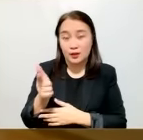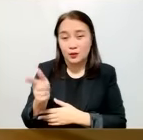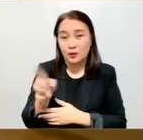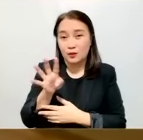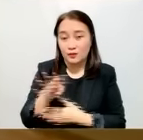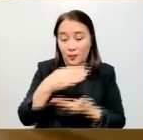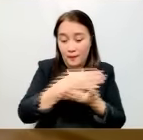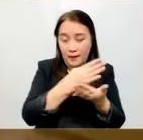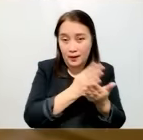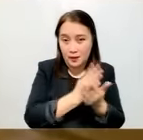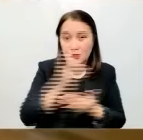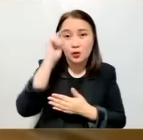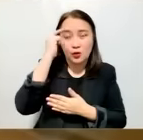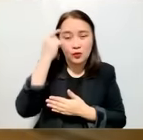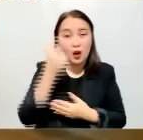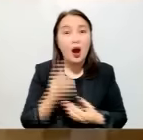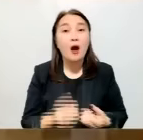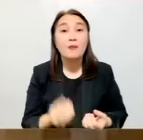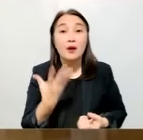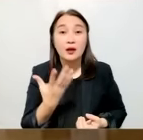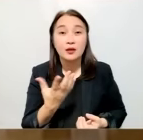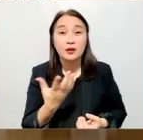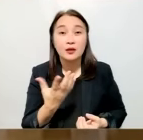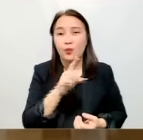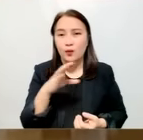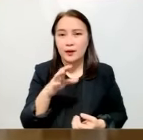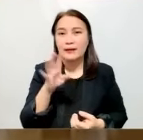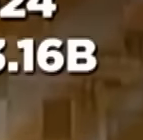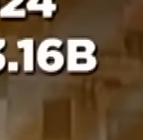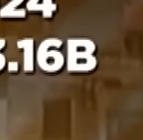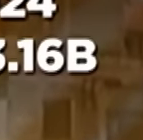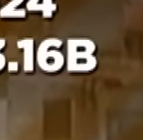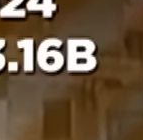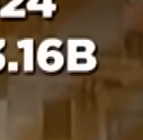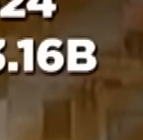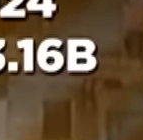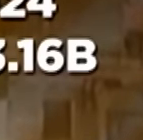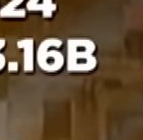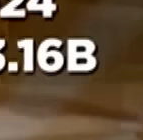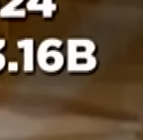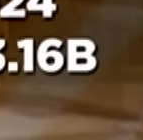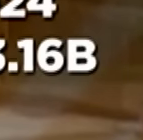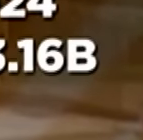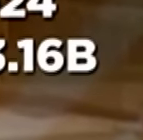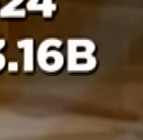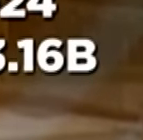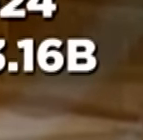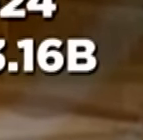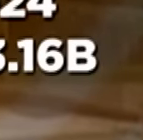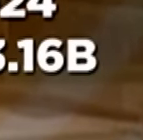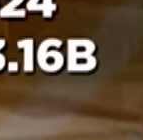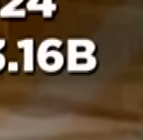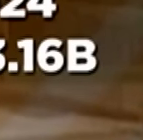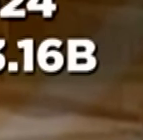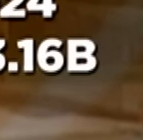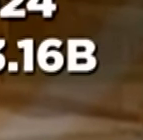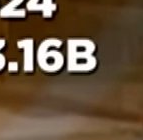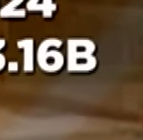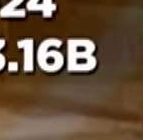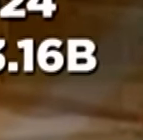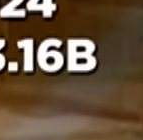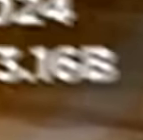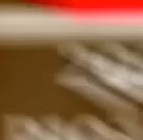para sa 4Ps ay 103 billion pesos. Para po yan sa higit 4 milyong mga pamilyang Pilipino na